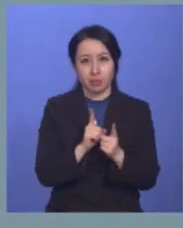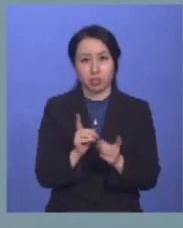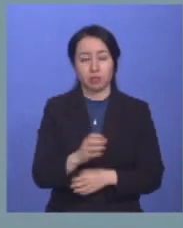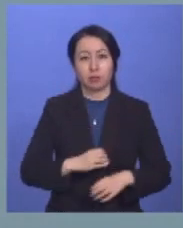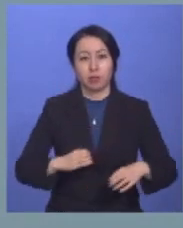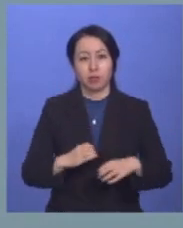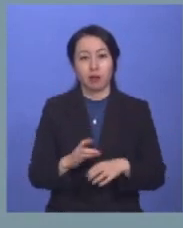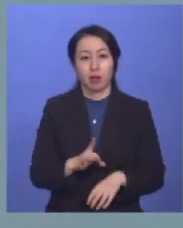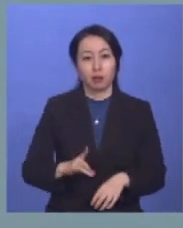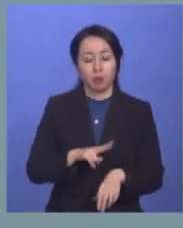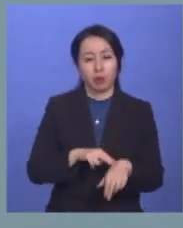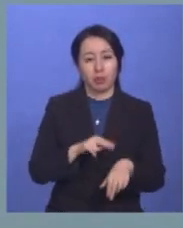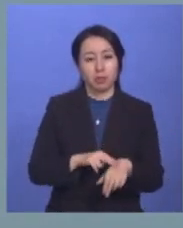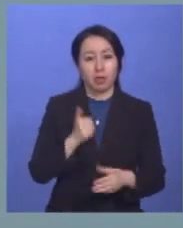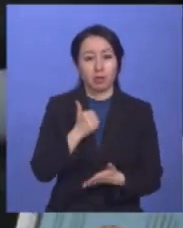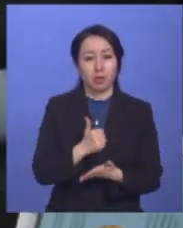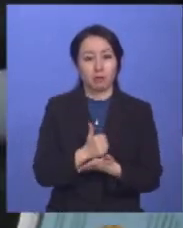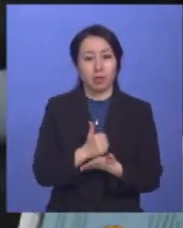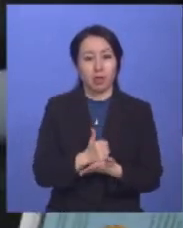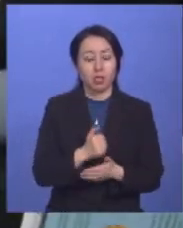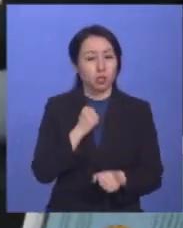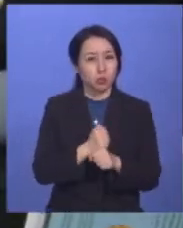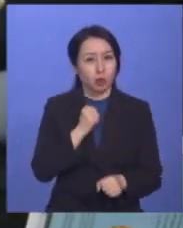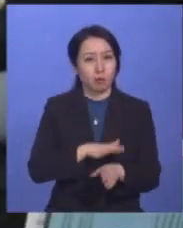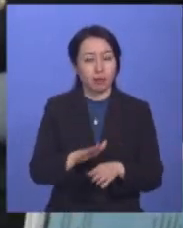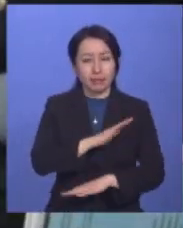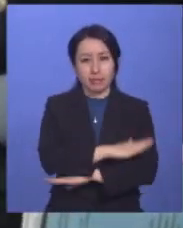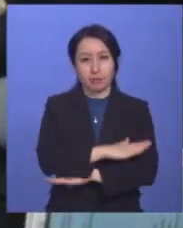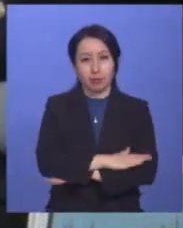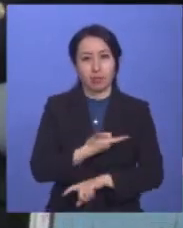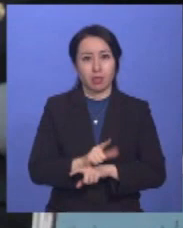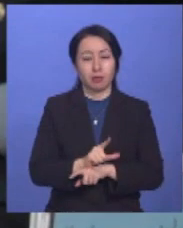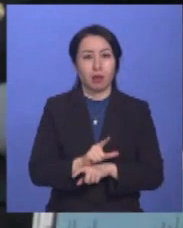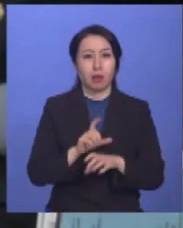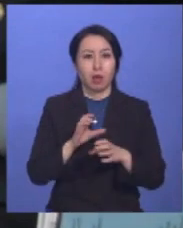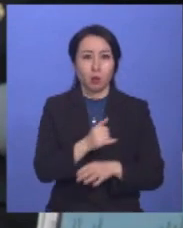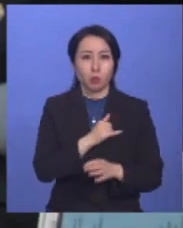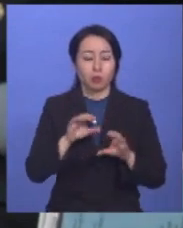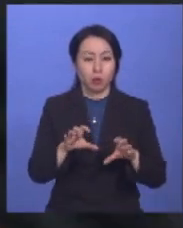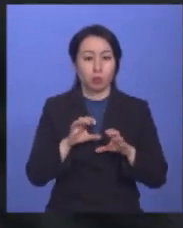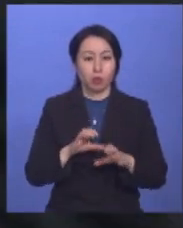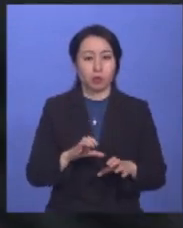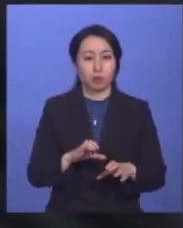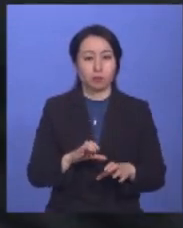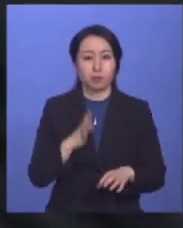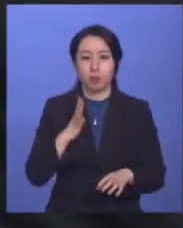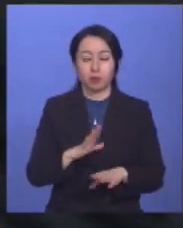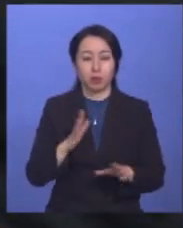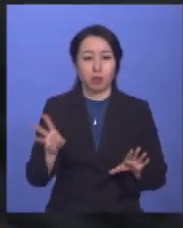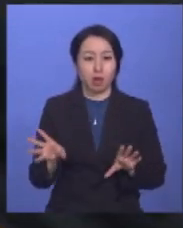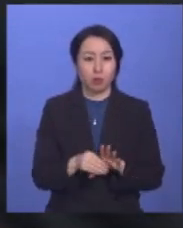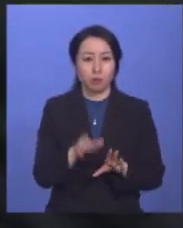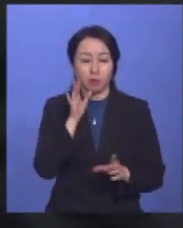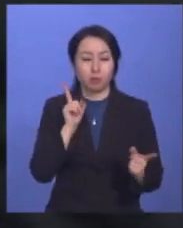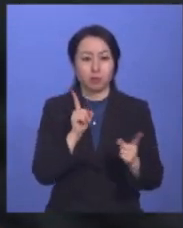составом районных отделов полиции. Основной лейтмотив – строгое соблюдение дисциплины, этического кодекса, а также нулевая терпимость к коррупции. В ходе встреч